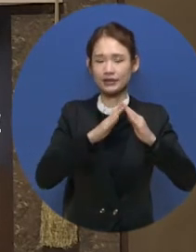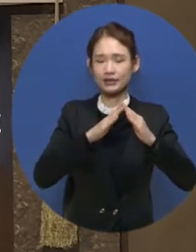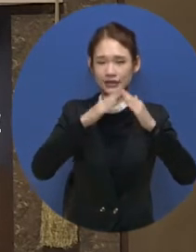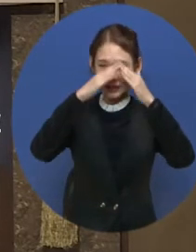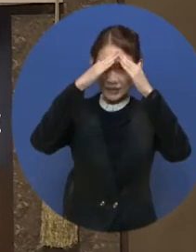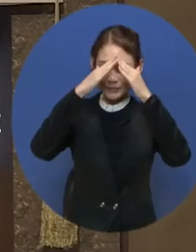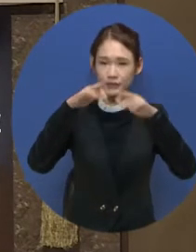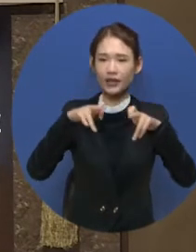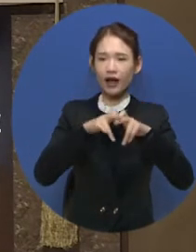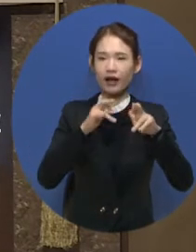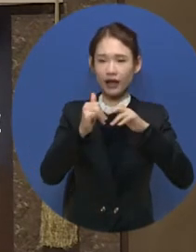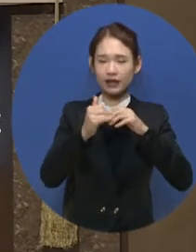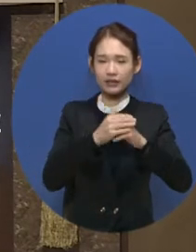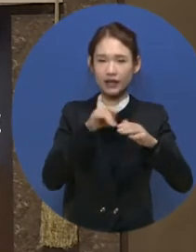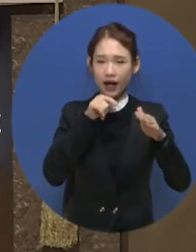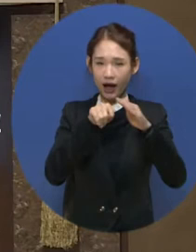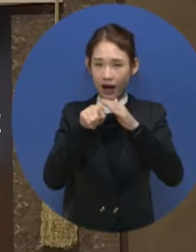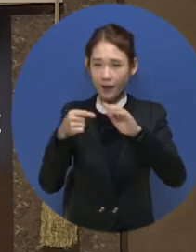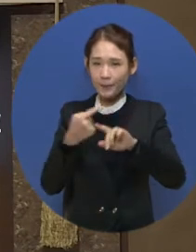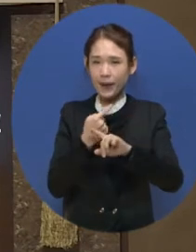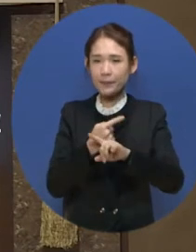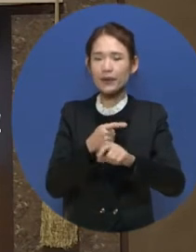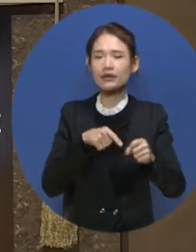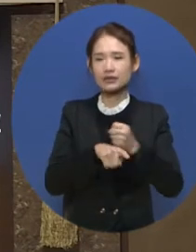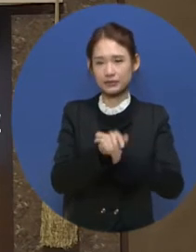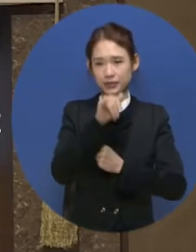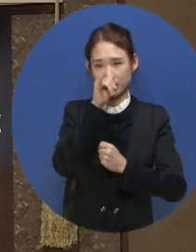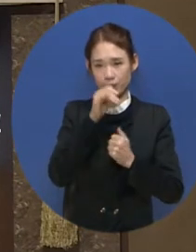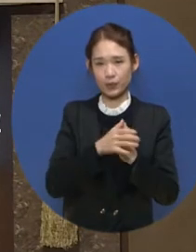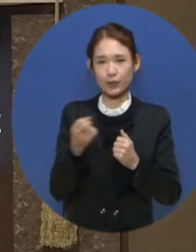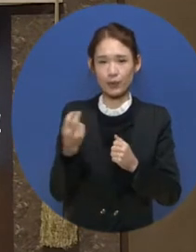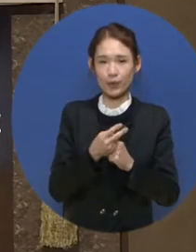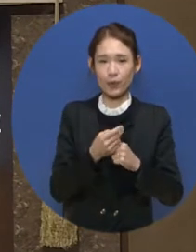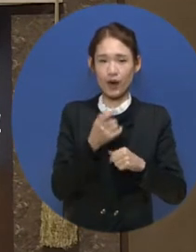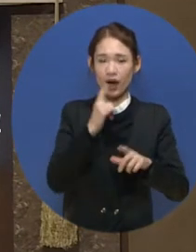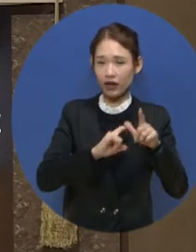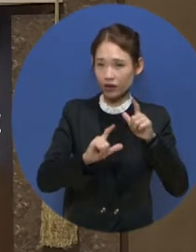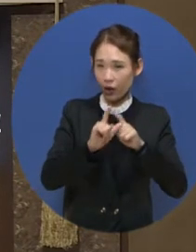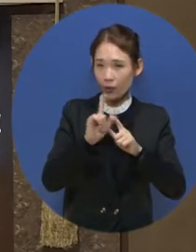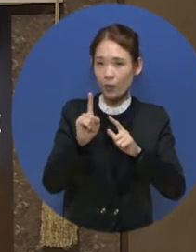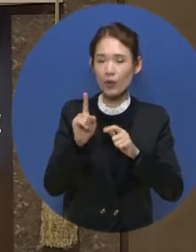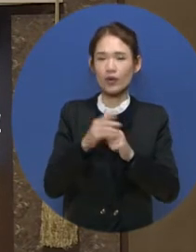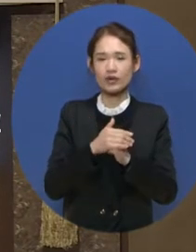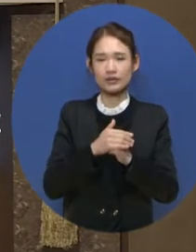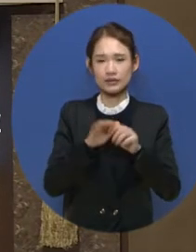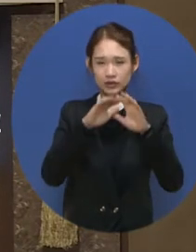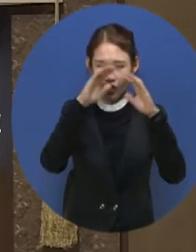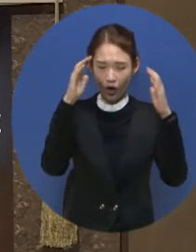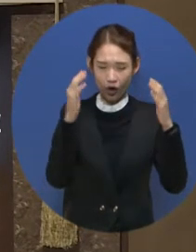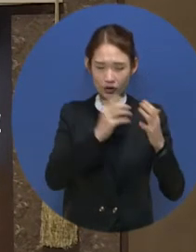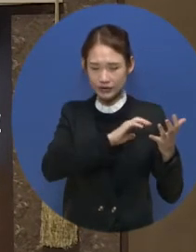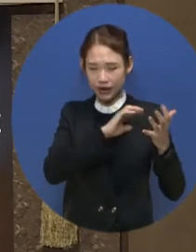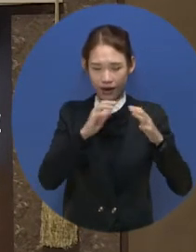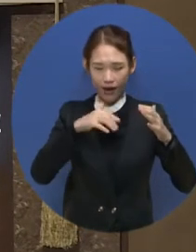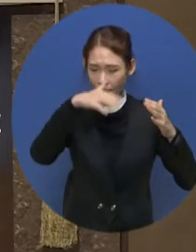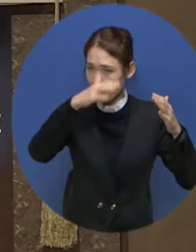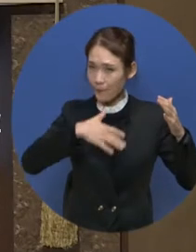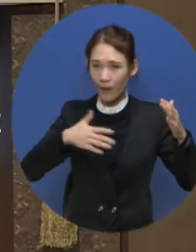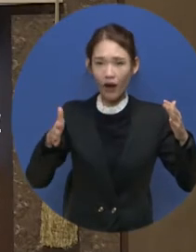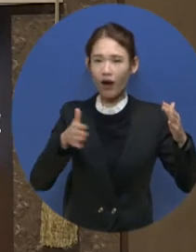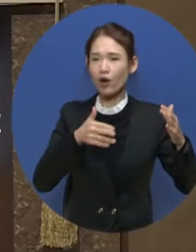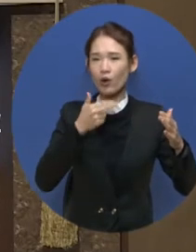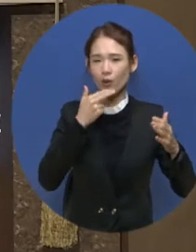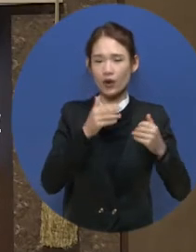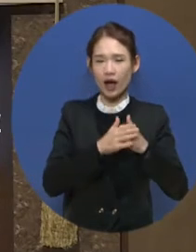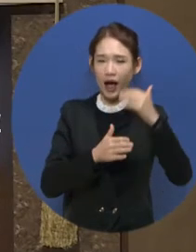있는 형태로 바뀐 것이 큰 의미가 있고요 또 다른 하나는 이 모델은 전세계 없습니다 우리나라 많이 있는